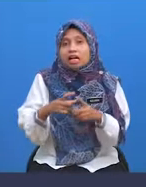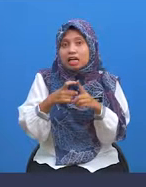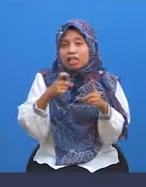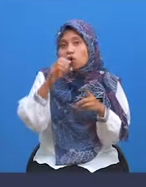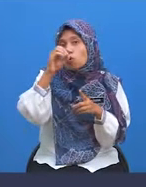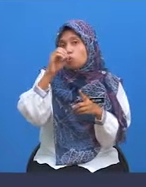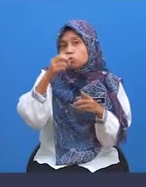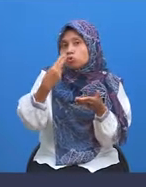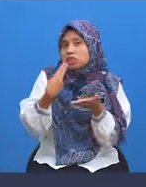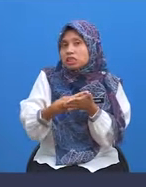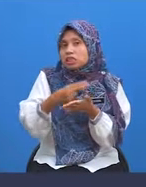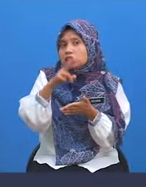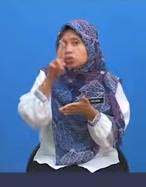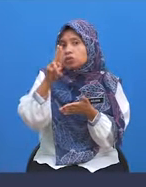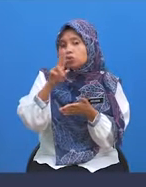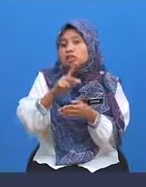0 hingga 2 pi.